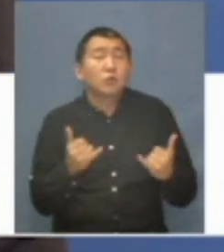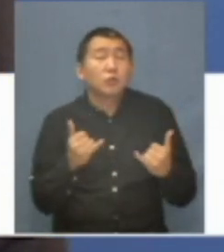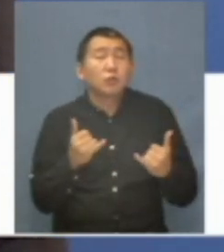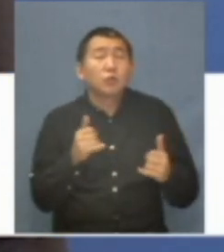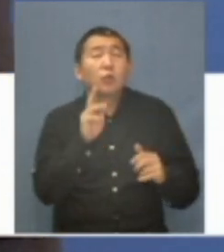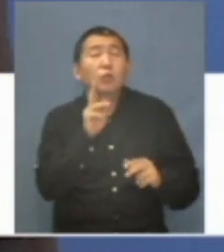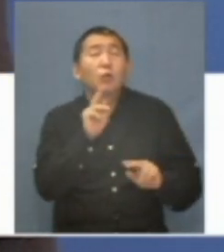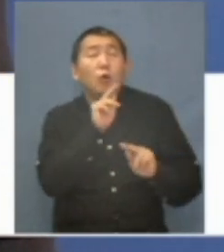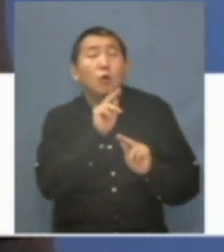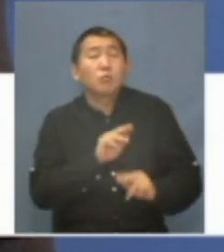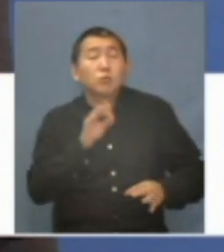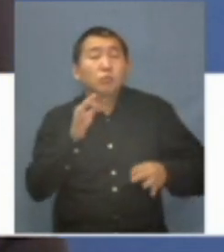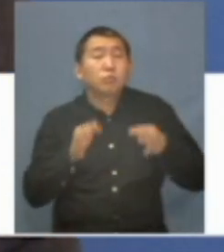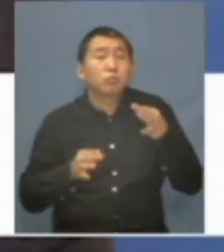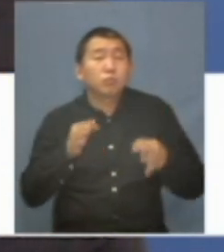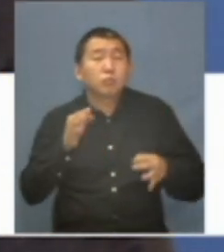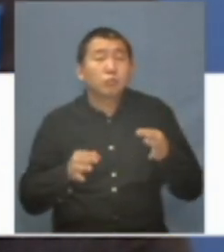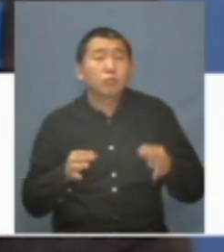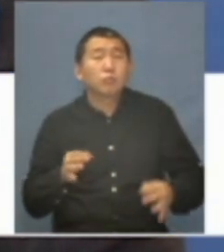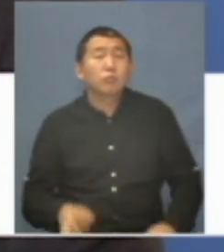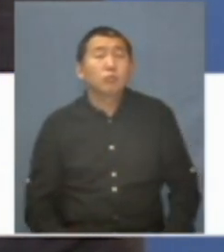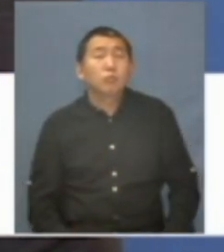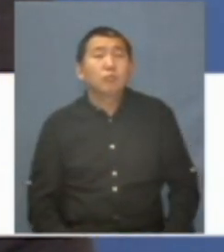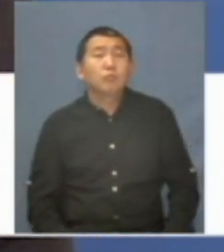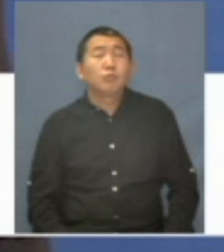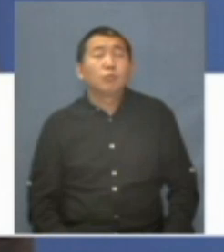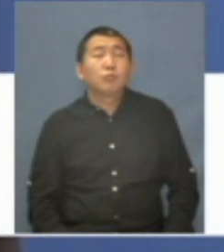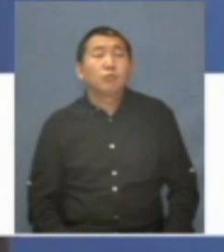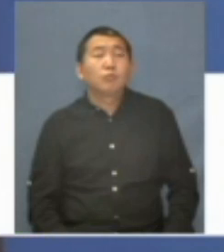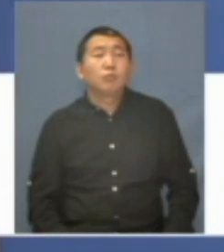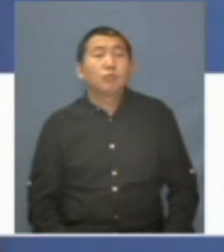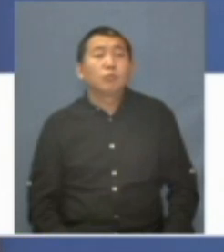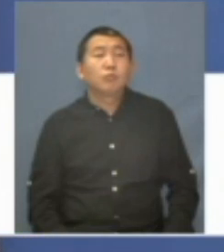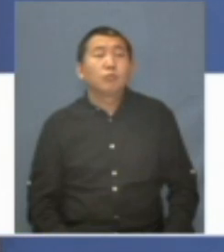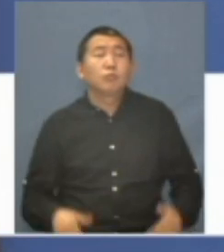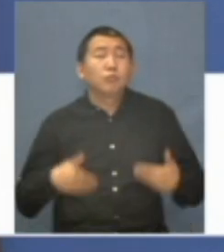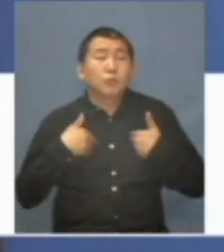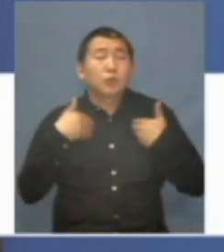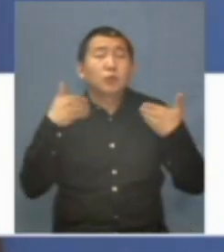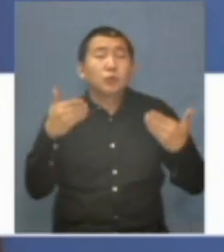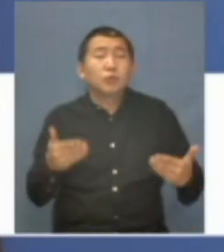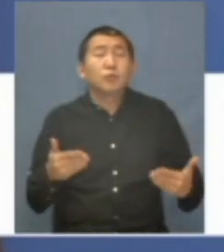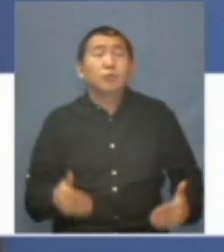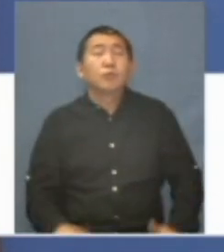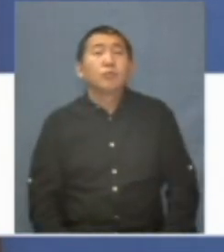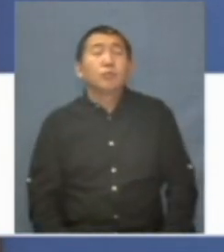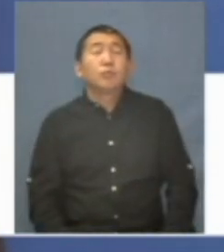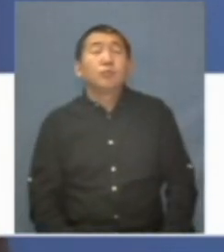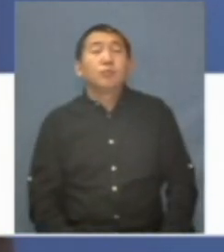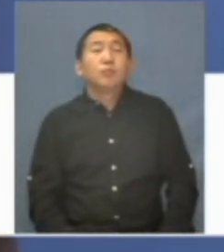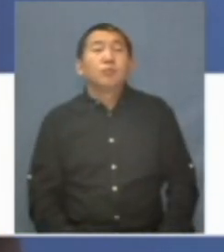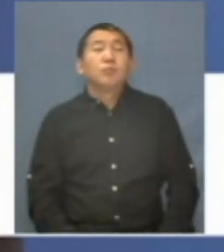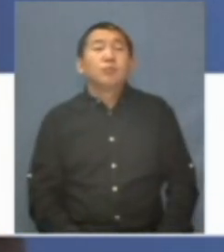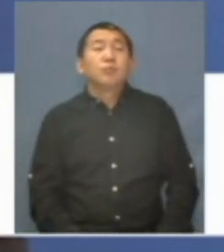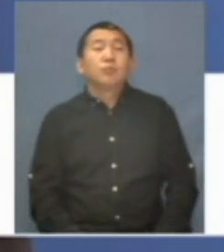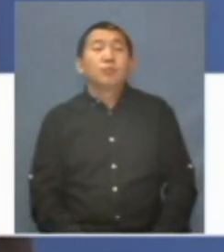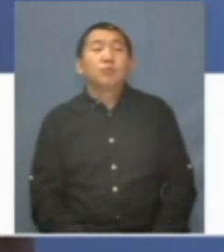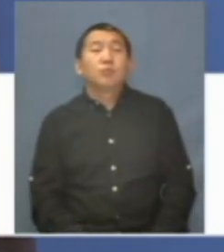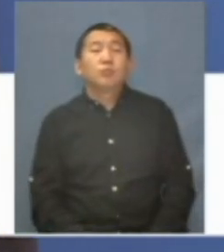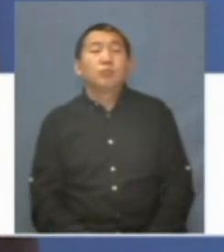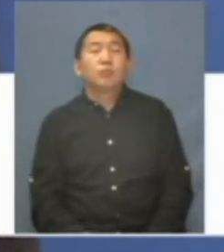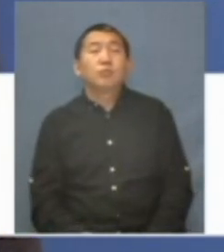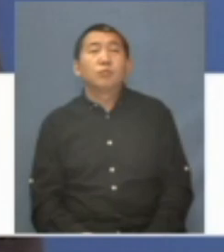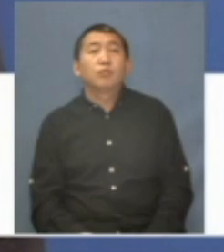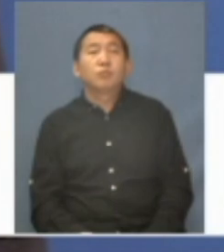жатқан сот жүйесінің қызметкерлерін шын жүректен құттықтаймын. Оларға еңбектеріне